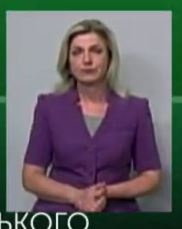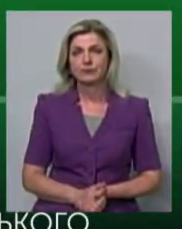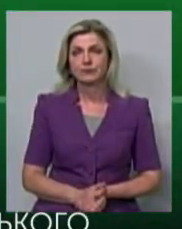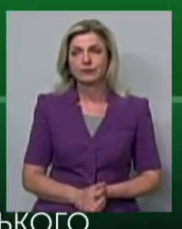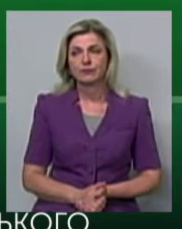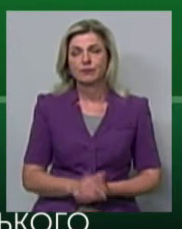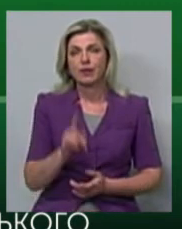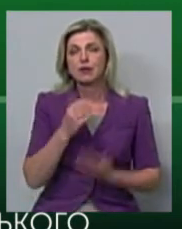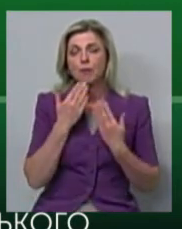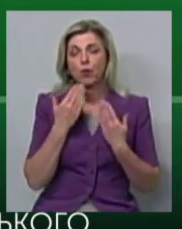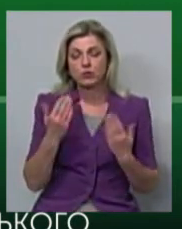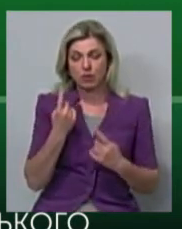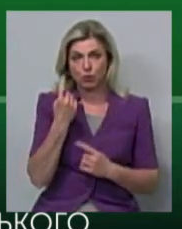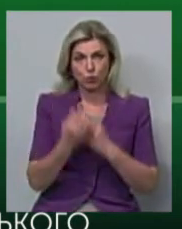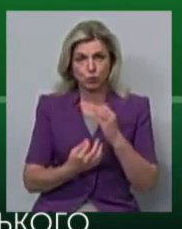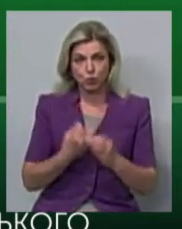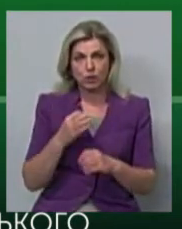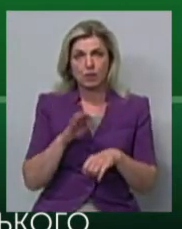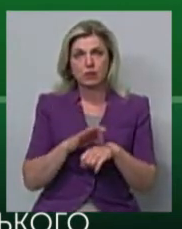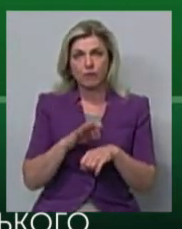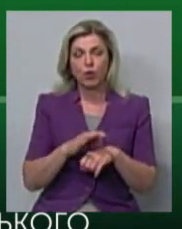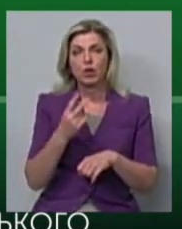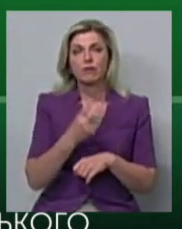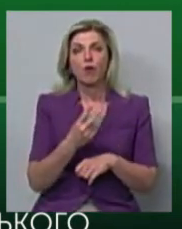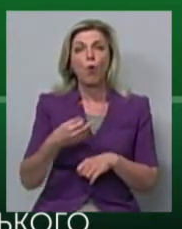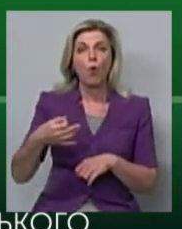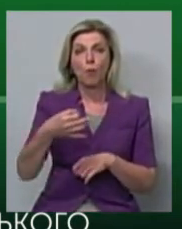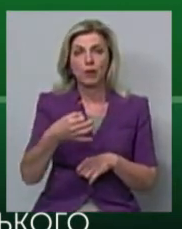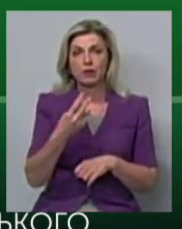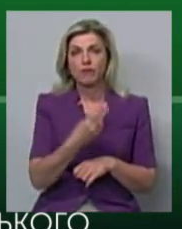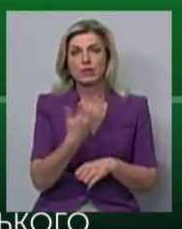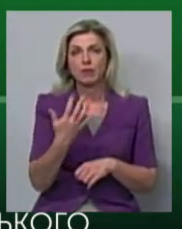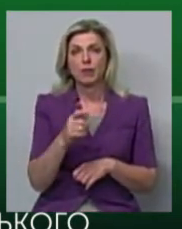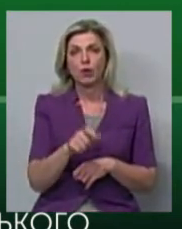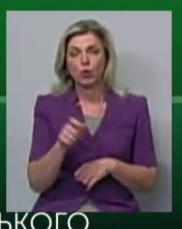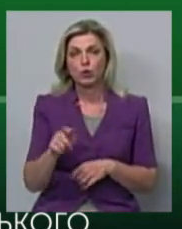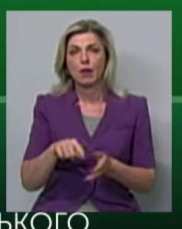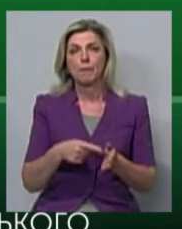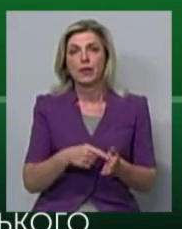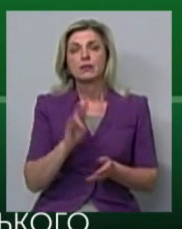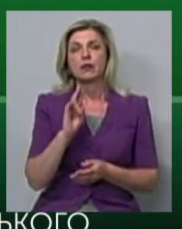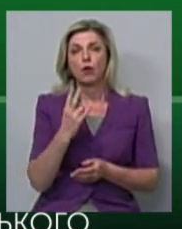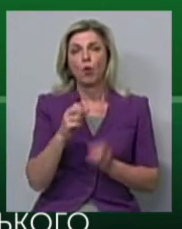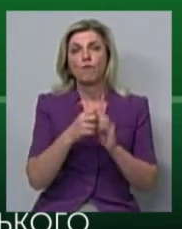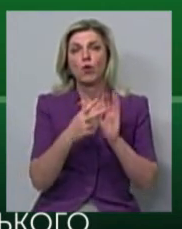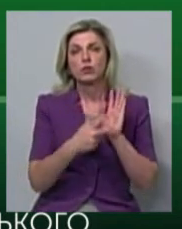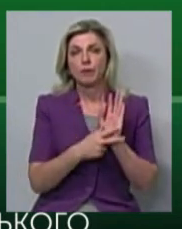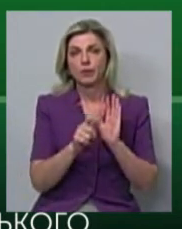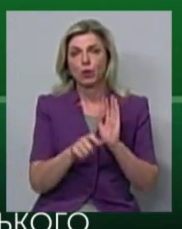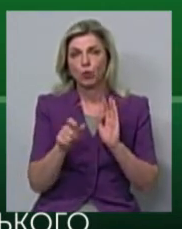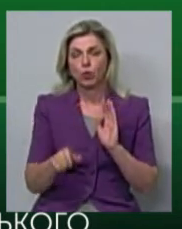За останню добу захворіли по області 25 осіб, з них у місті Миколаєві 18, що